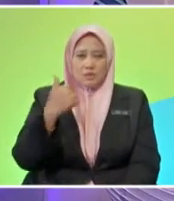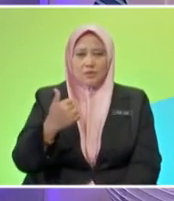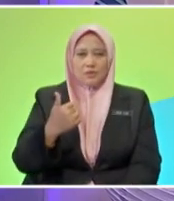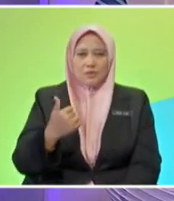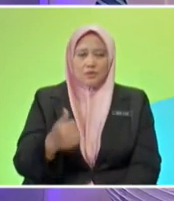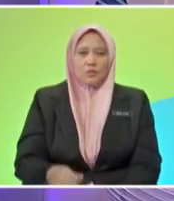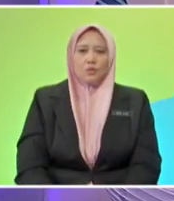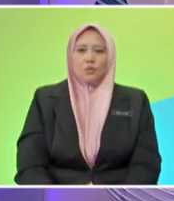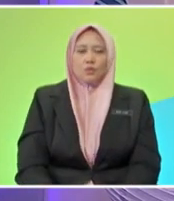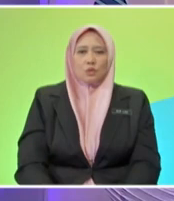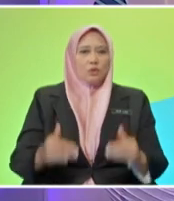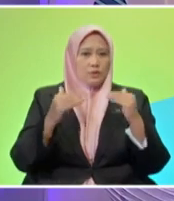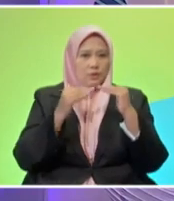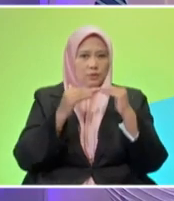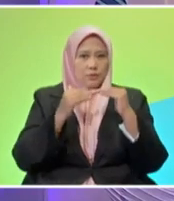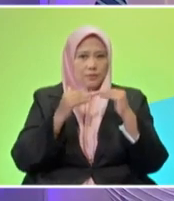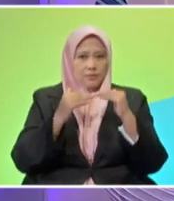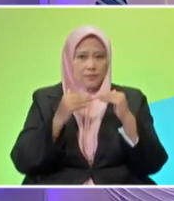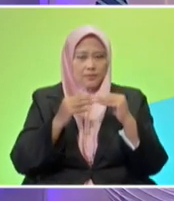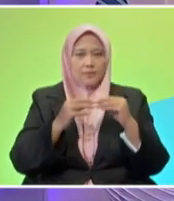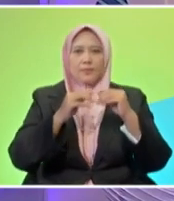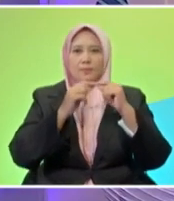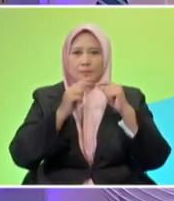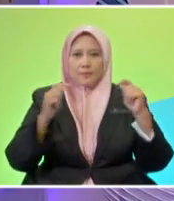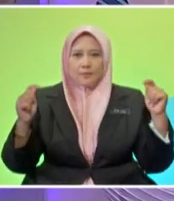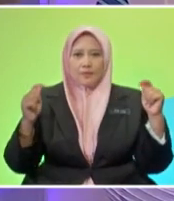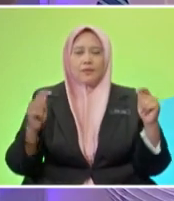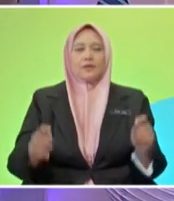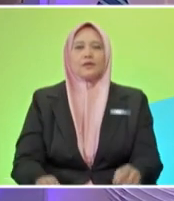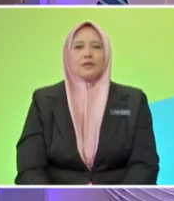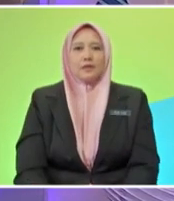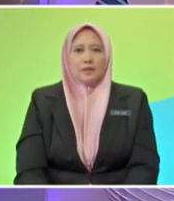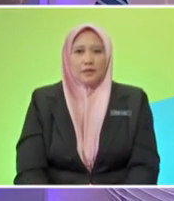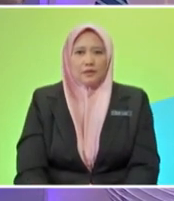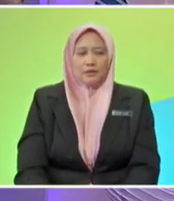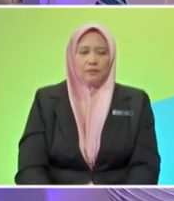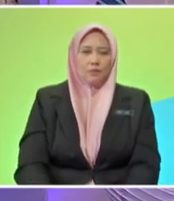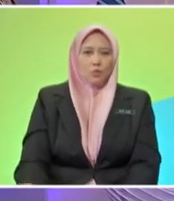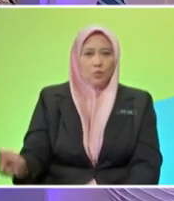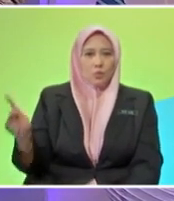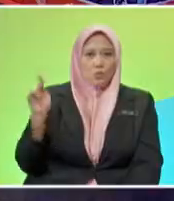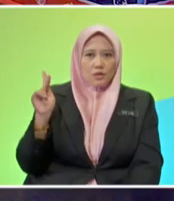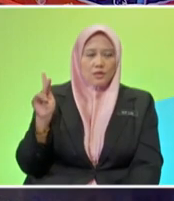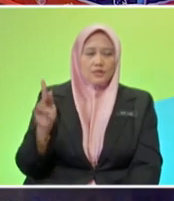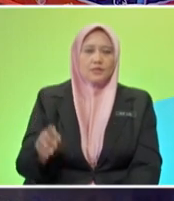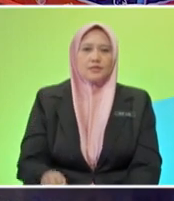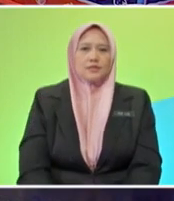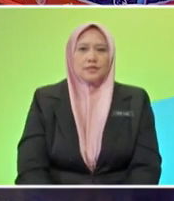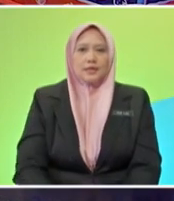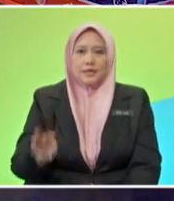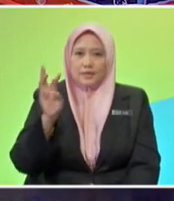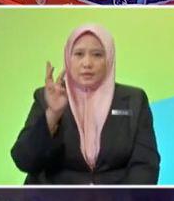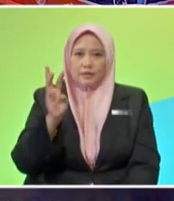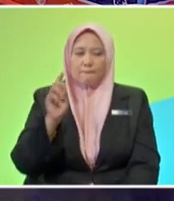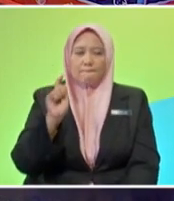tahap penguasaan 6 ataupun nak berikan yang maksimum, perlu lebih banyakkan latihan lagi. Baiklah. Selain itu, saya ingin ucapkan